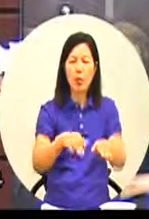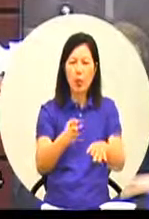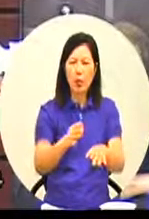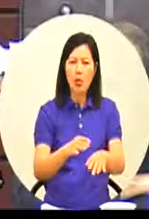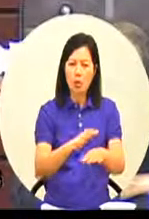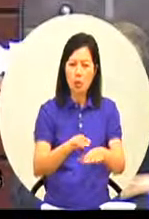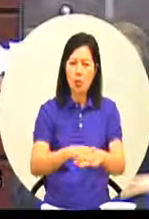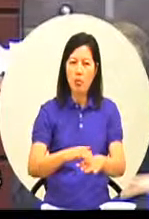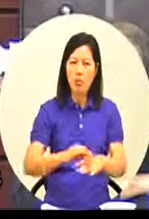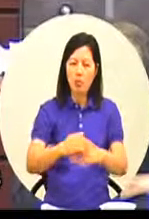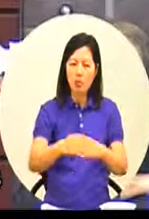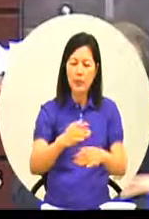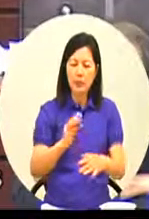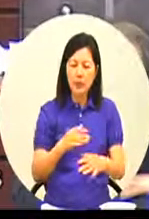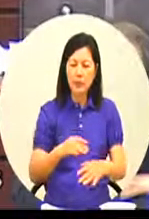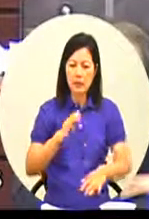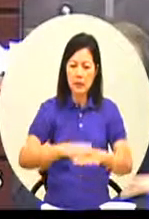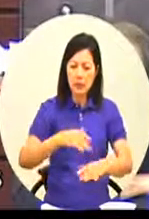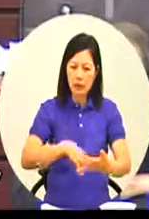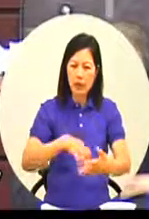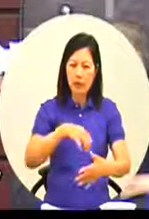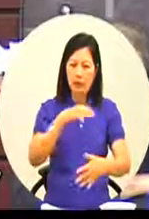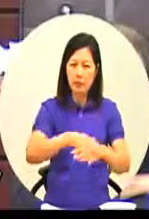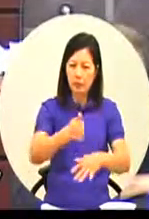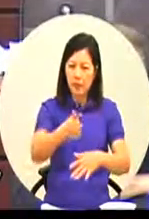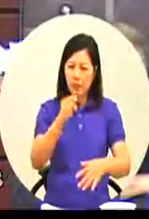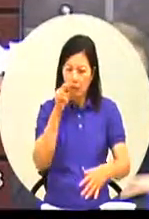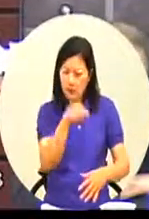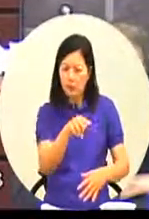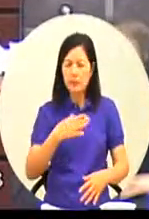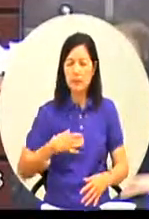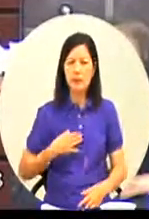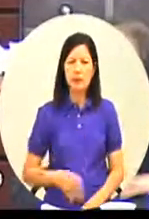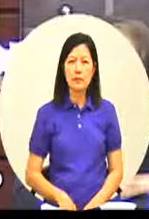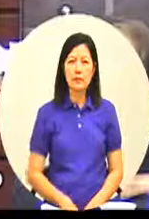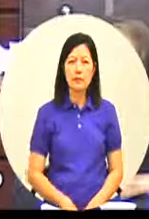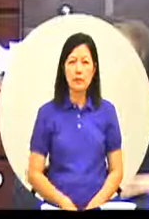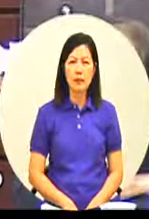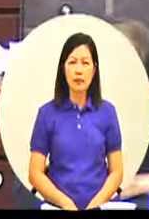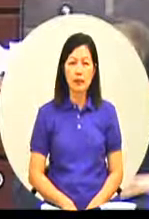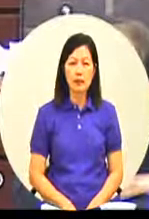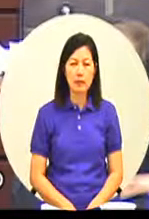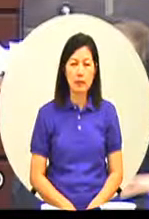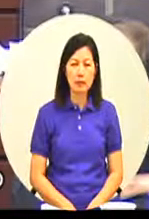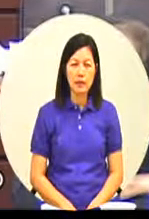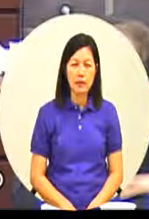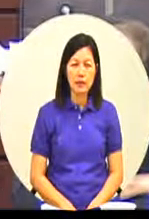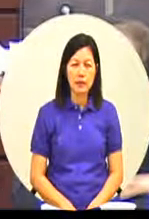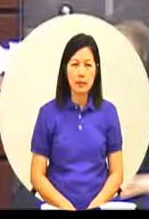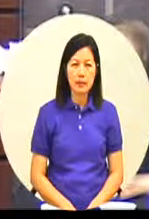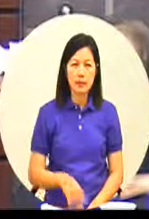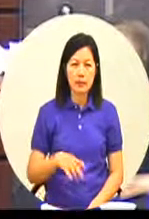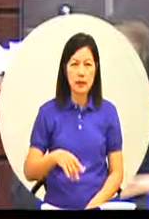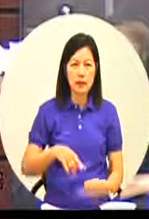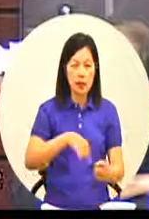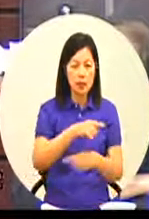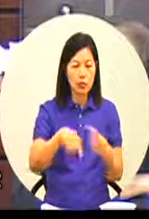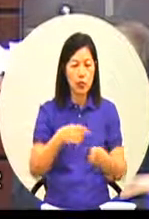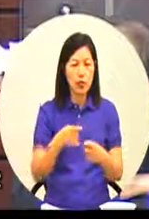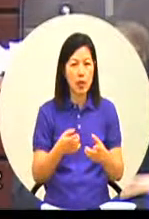来，但是你啊内行人是看会出来。然后讲完搁咧讲到咱迄个转如石三